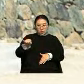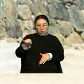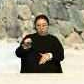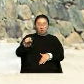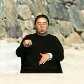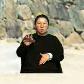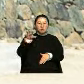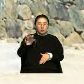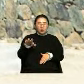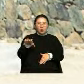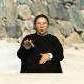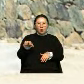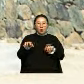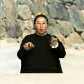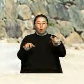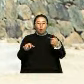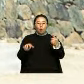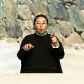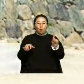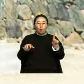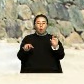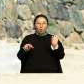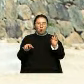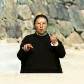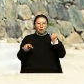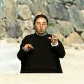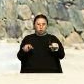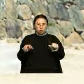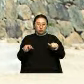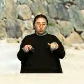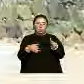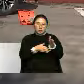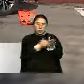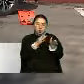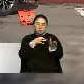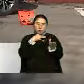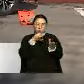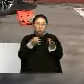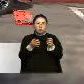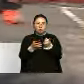광주시라고 같이 이제 이렇게 쓰다 보니까 코로나 바이러스가